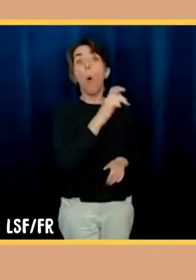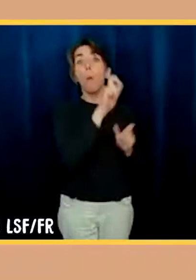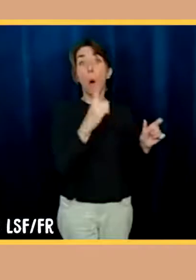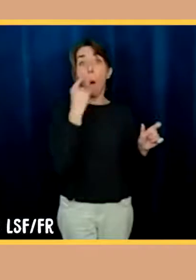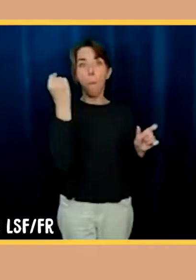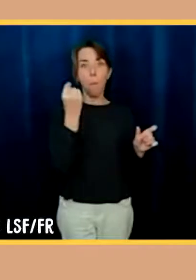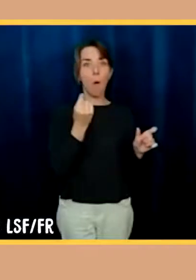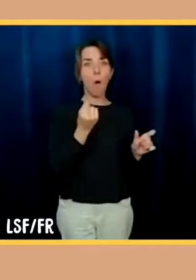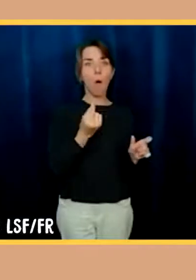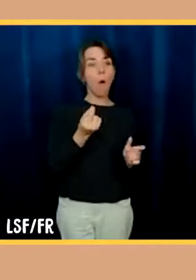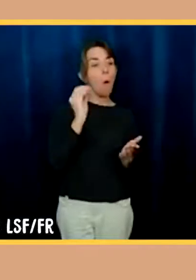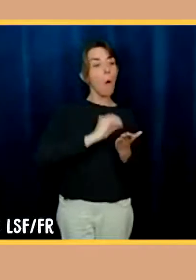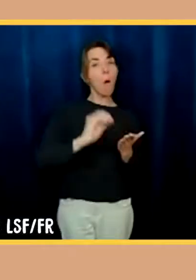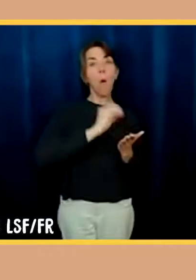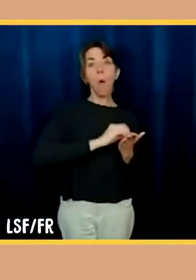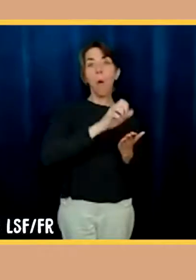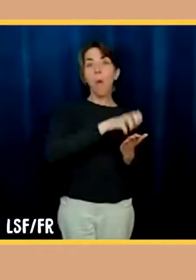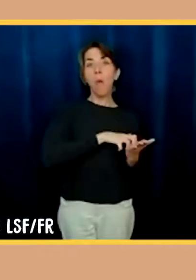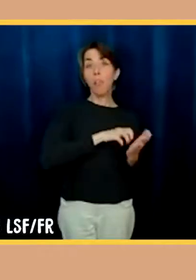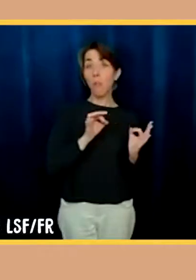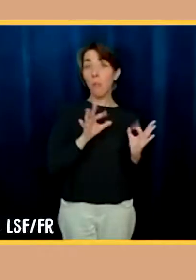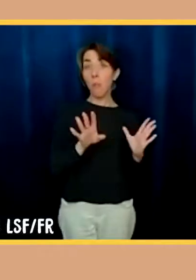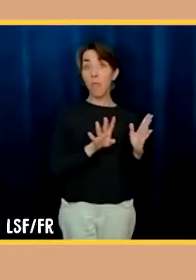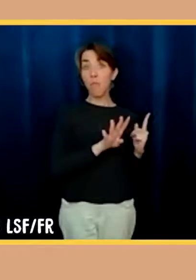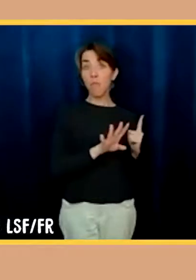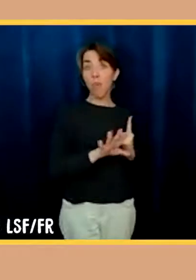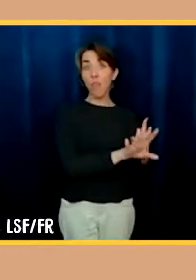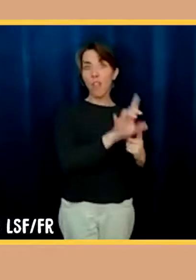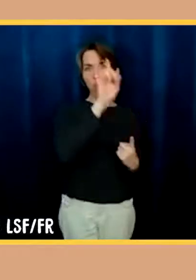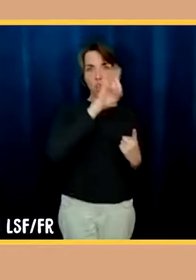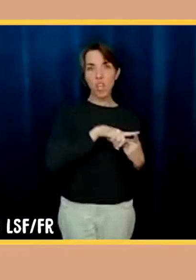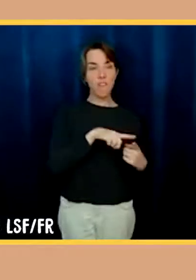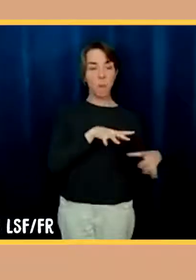soi-disant prophétiques, en fait, pour asseoir leur pouvoir et leur domination. Et que